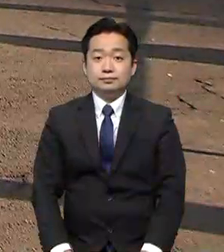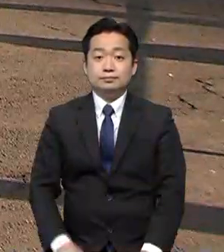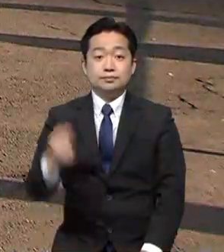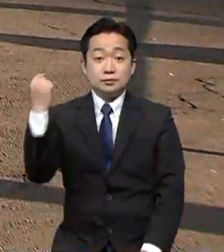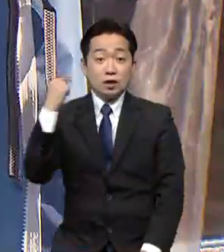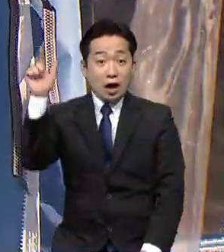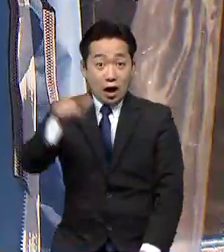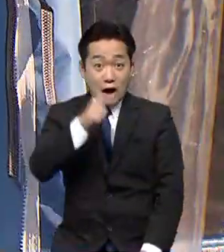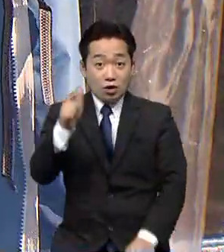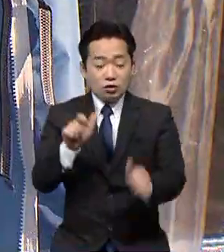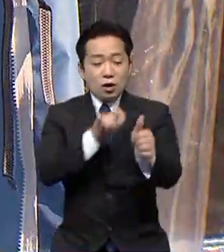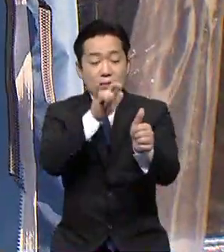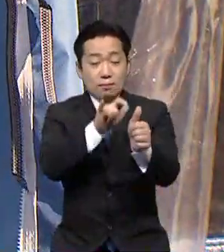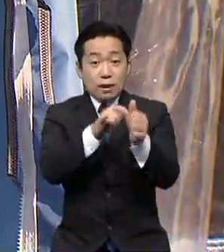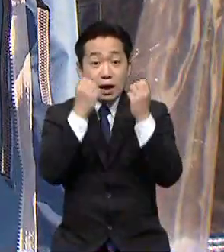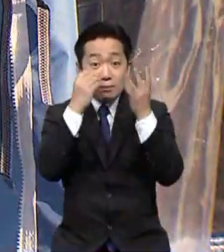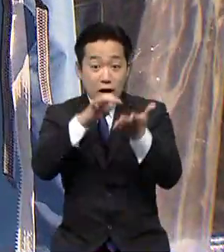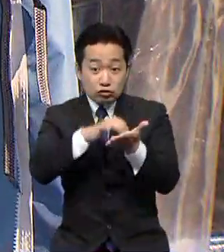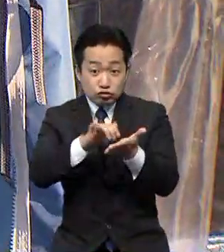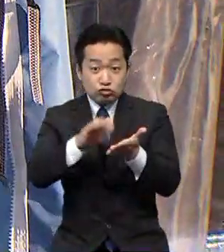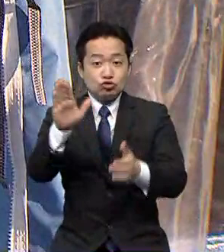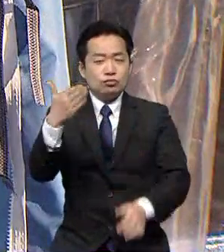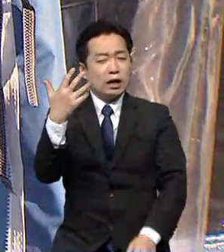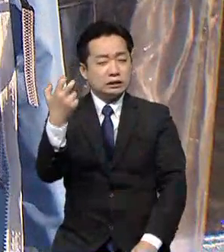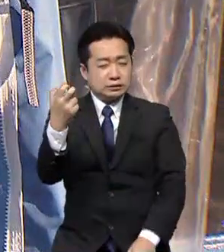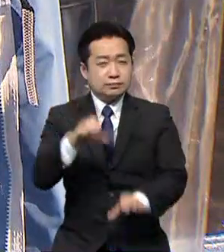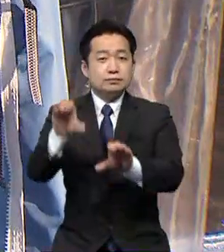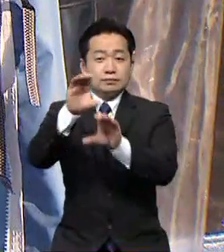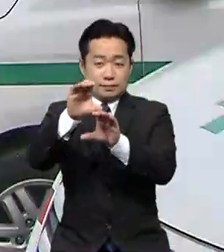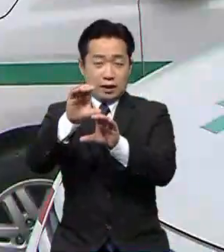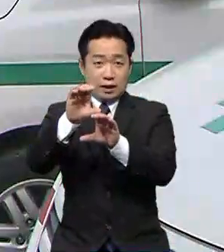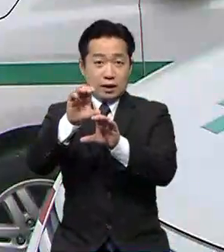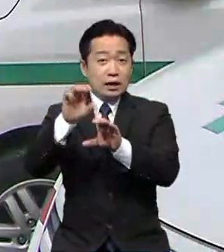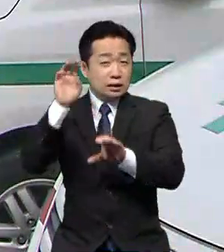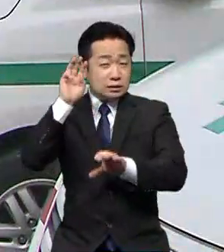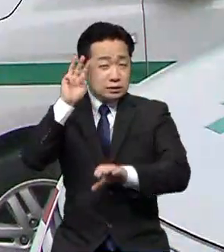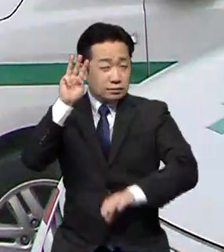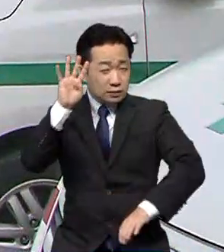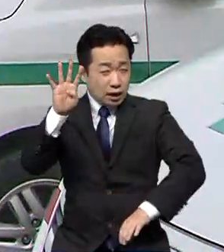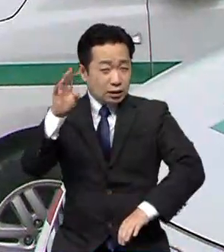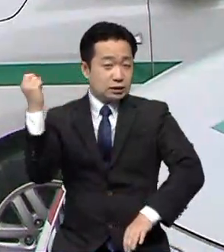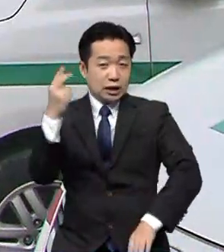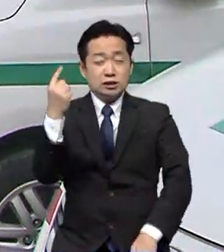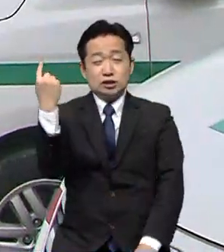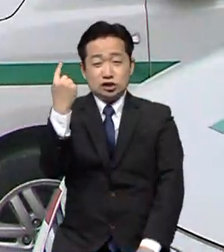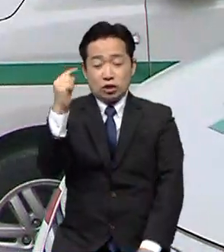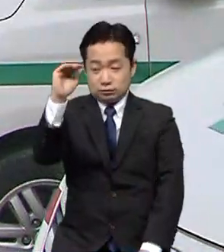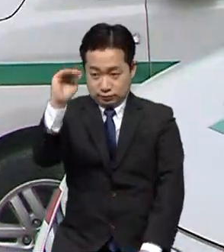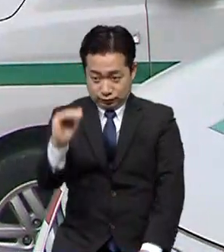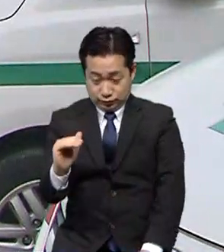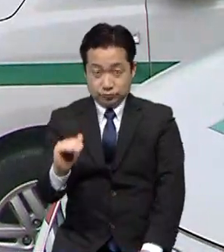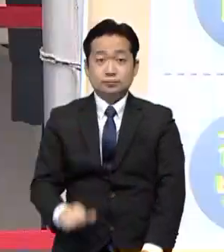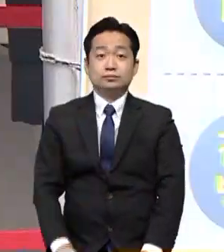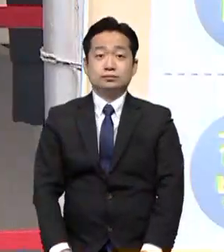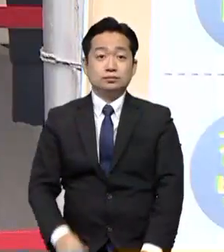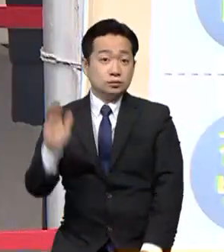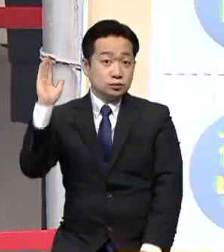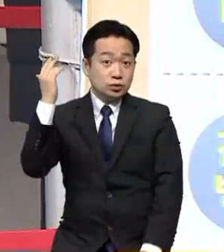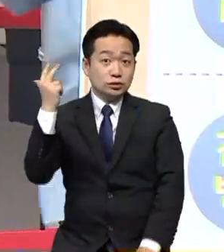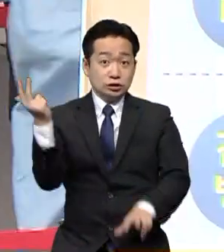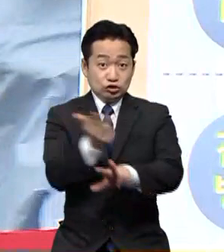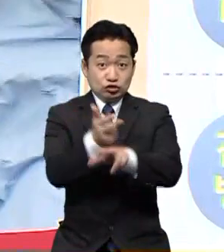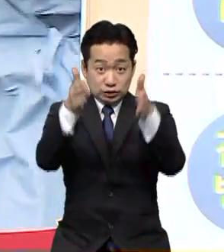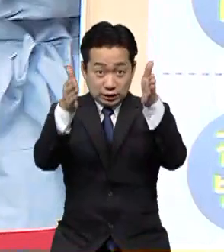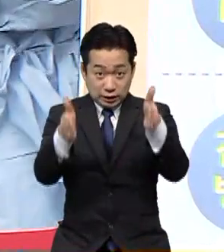어제 하루 코로나19 신규 확진자는 970명 추가돼 사흘 만에 다시 1,000명 아래로 떨어졌습니다. 최근 일주일간